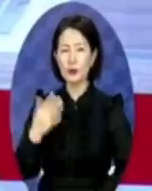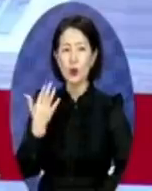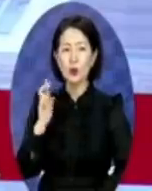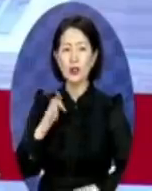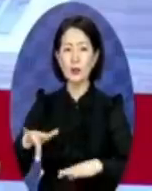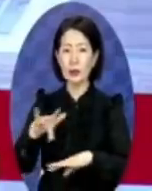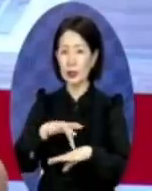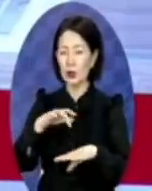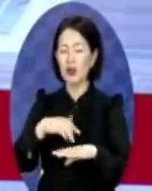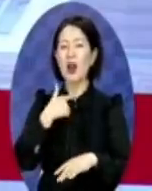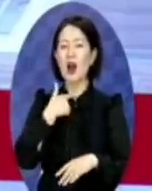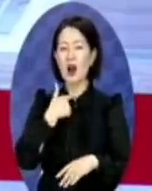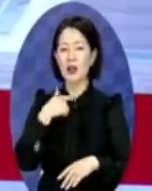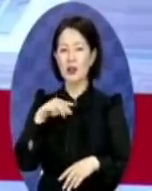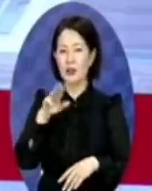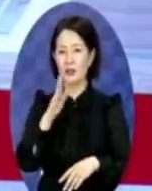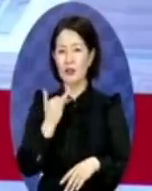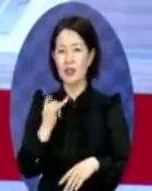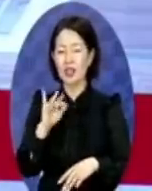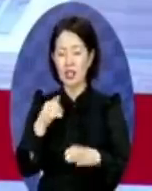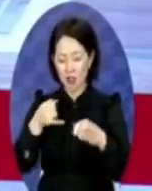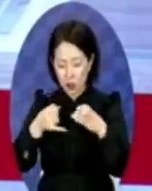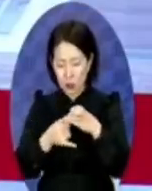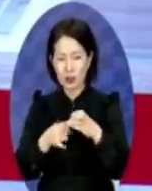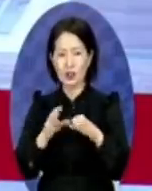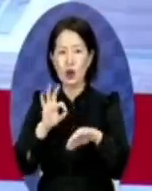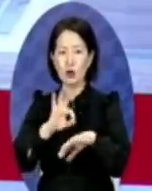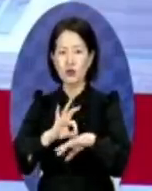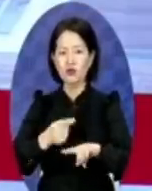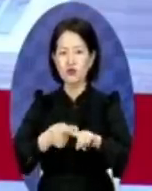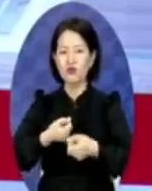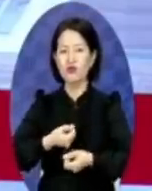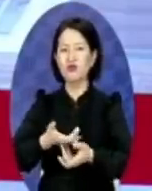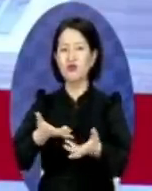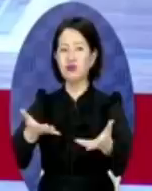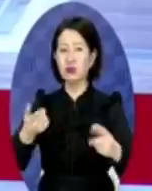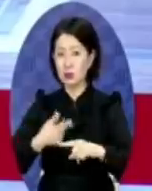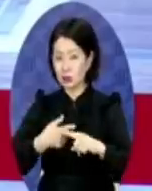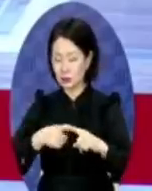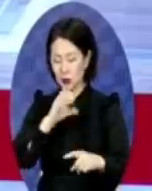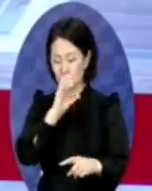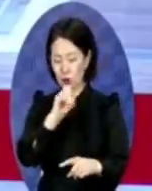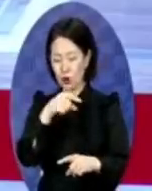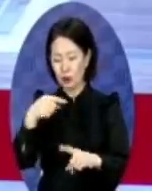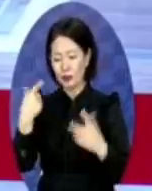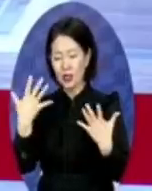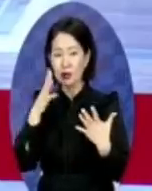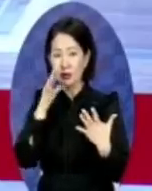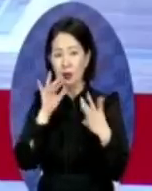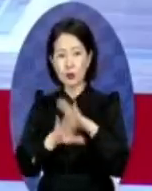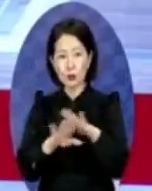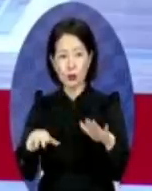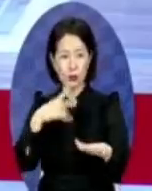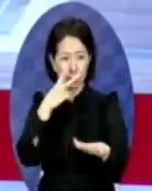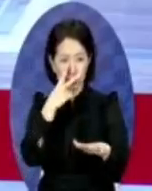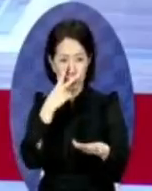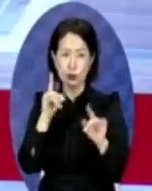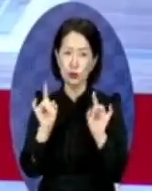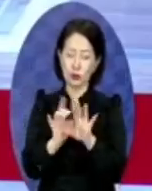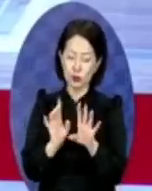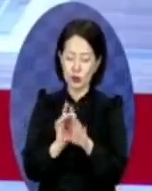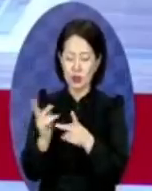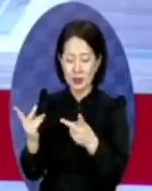Улаанбаатар томоогийн вирусын халдварын тархалт нэмэгдэж байгаа болбогдуулан тэгээс 10 хүртэлх насны хүүхдийг үзэр үйлчлэх тоглоомын газруудаар үйлчлүүлэх